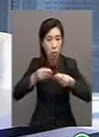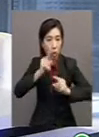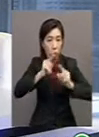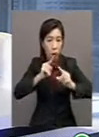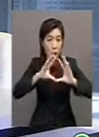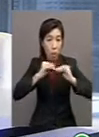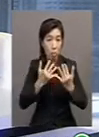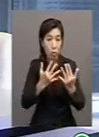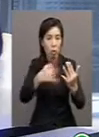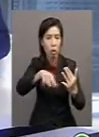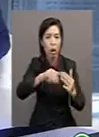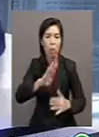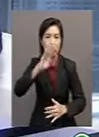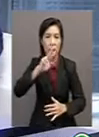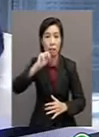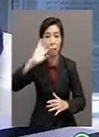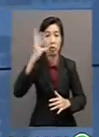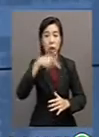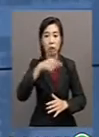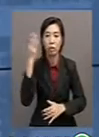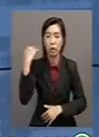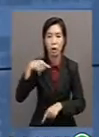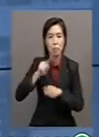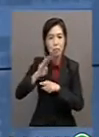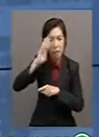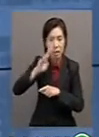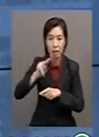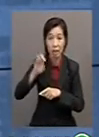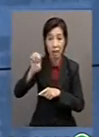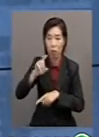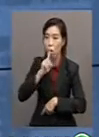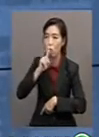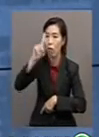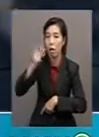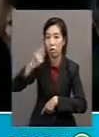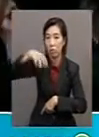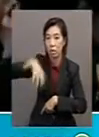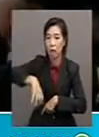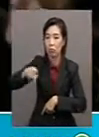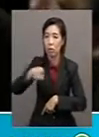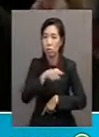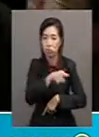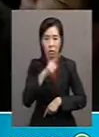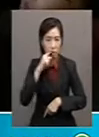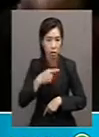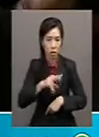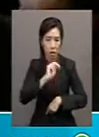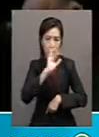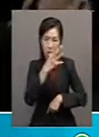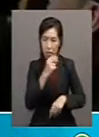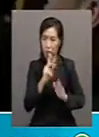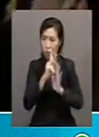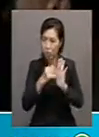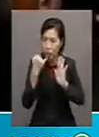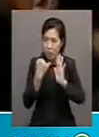ติมีเดียกรุ๊ปจากกรณีที่บริษัท News Network Corporation เป็นโจทยื่นฟ้องต่อศาลนะคะในข้อหากระทำผิดตามพรบ.บริษั